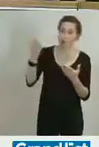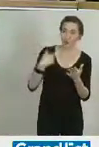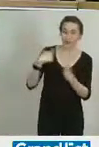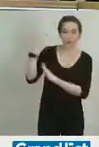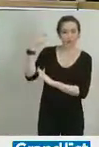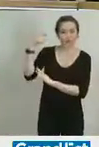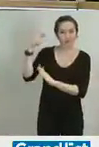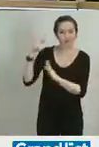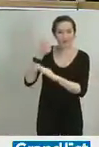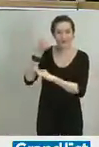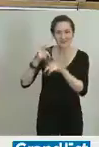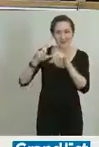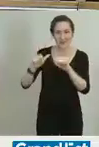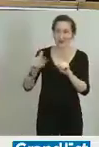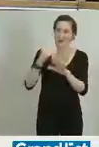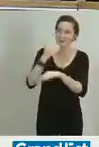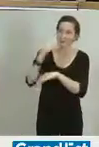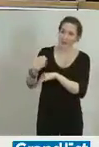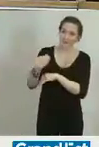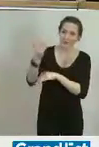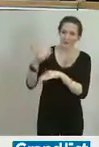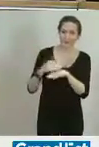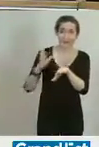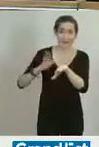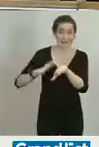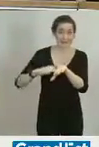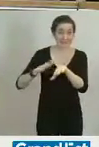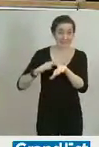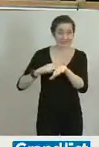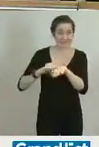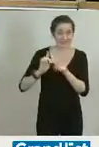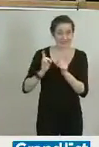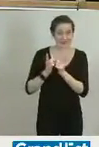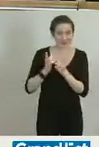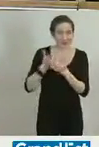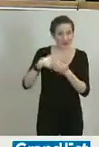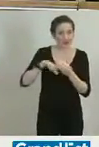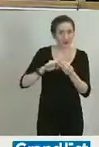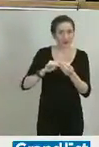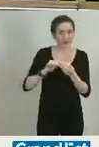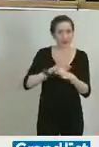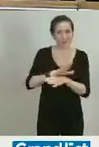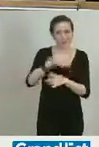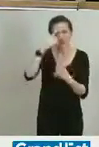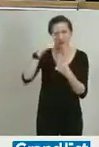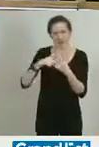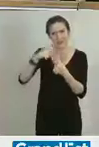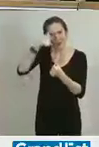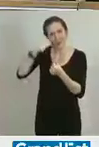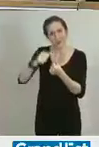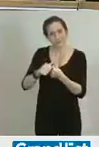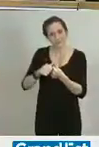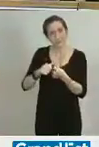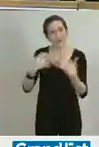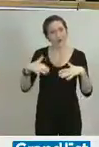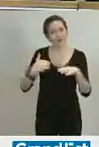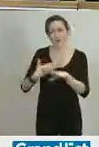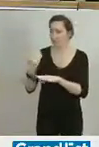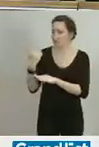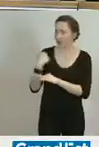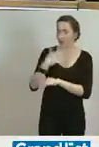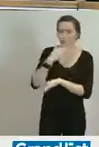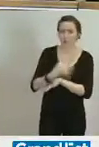remercie par là même, qui me fait signe qu'il faut que je dise un petit point sur le dispositif sur la mémoire, mais je l'ai cité, c'est un dispositif